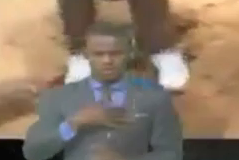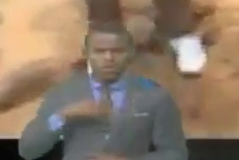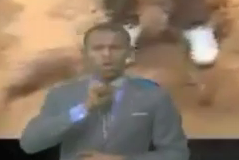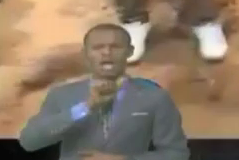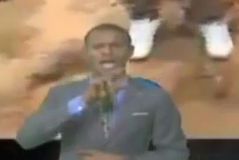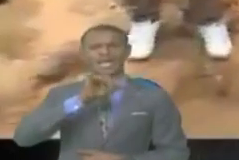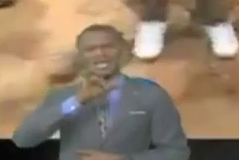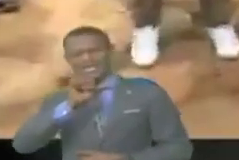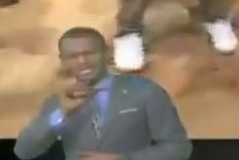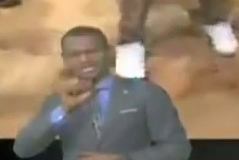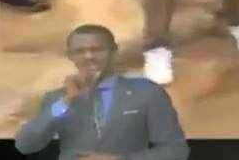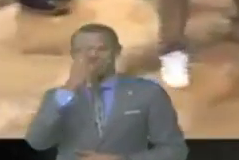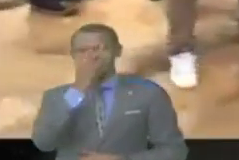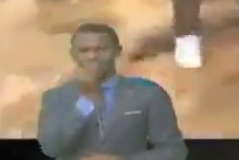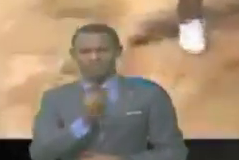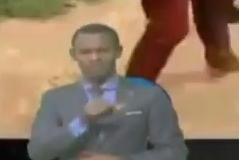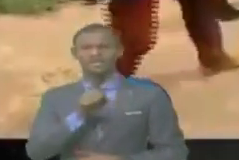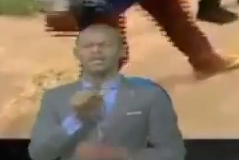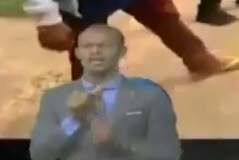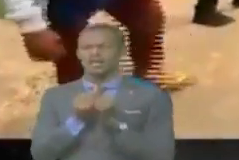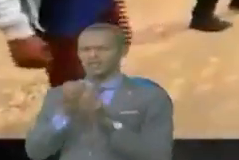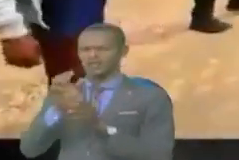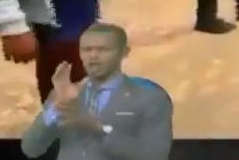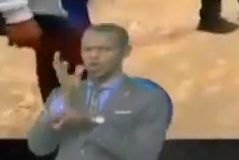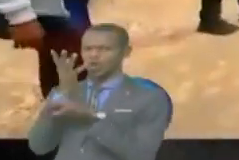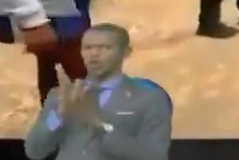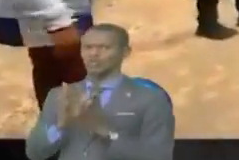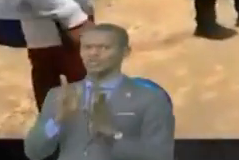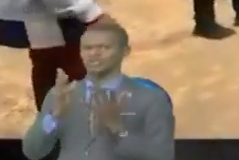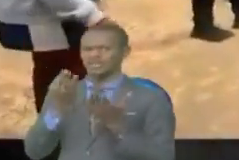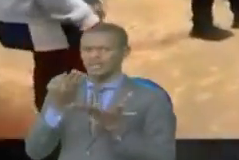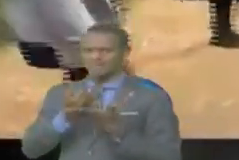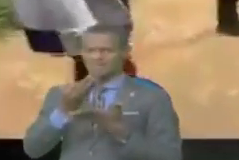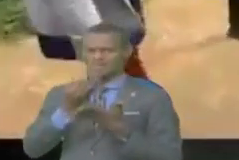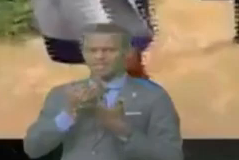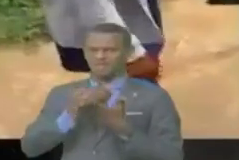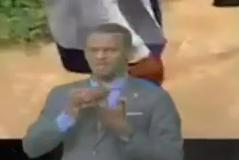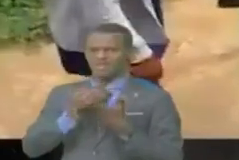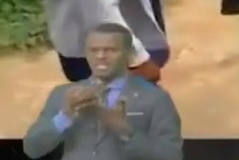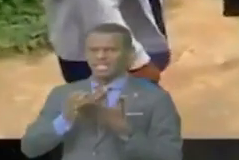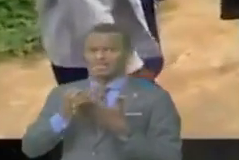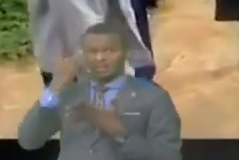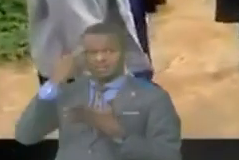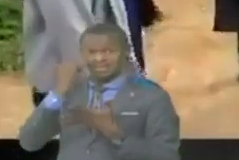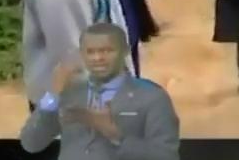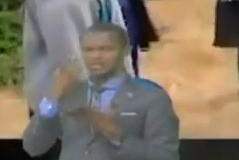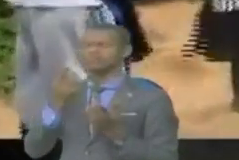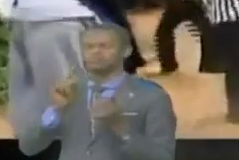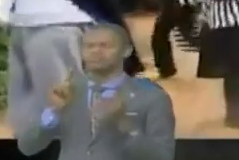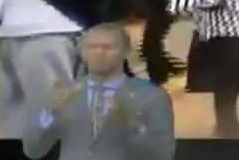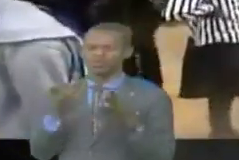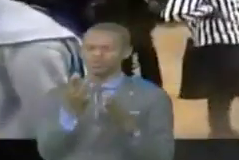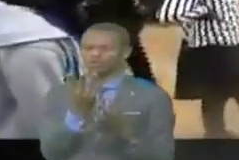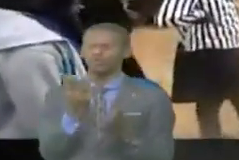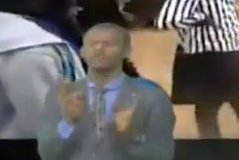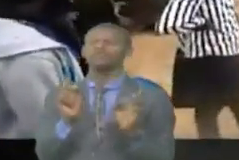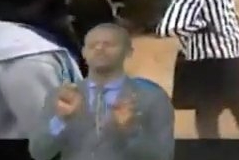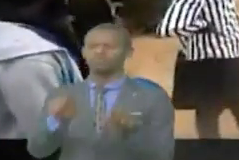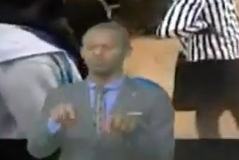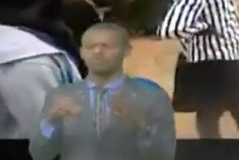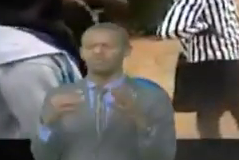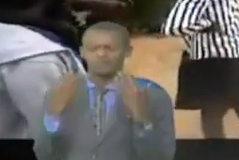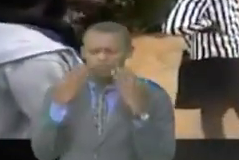Ilunga, conseiller du ministre national des Finances. Le député national Lambert Mendeo Malanga a reçu des explications